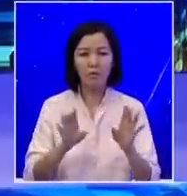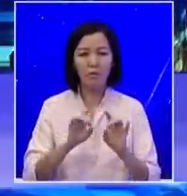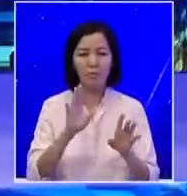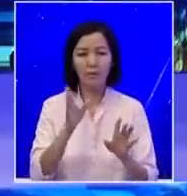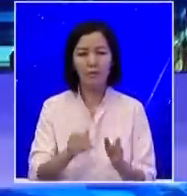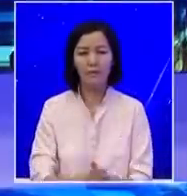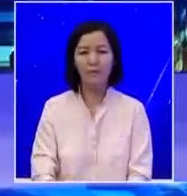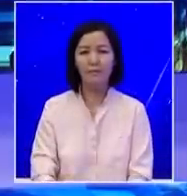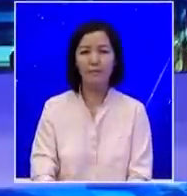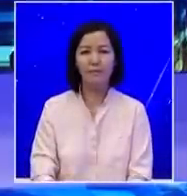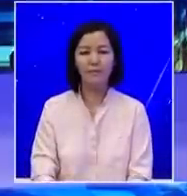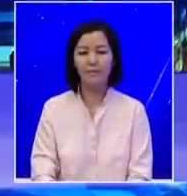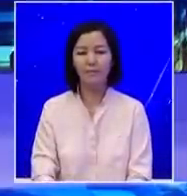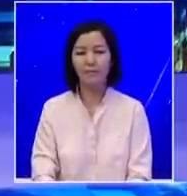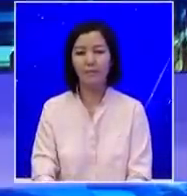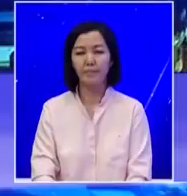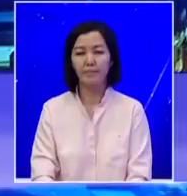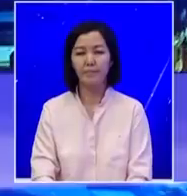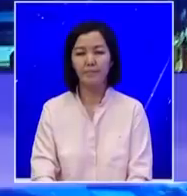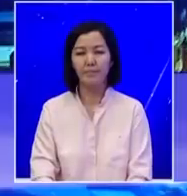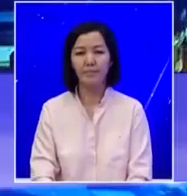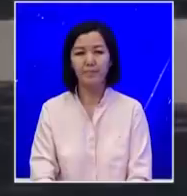Толықтырып Меруерт Қыдырбайқызының сюжетінен білейік.